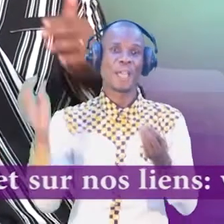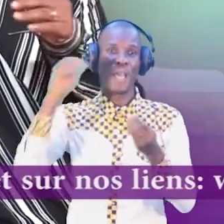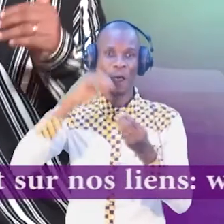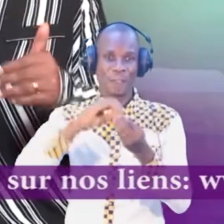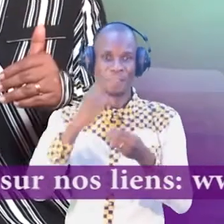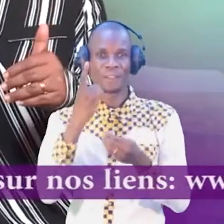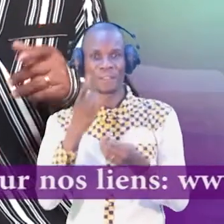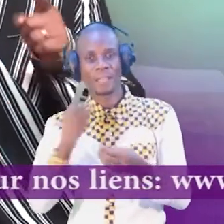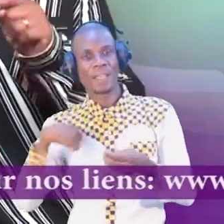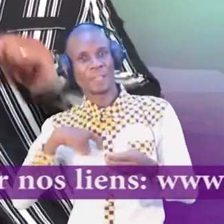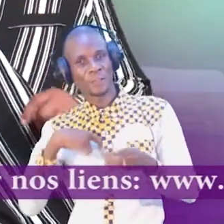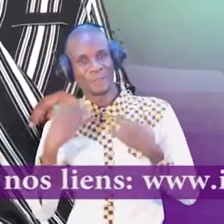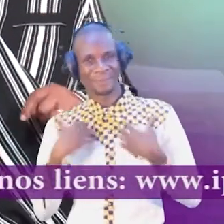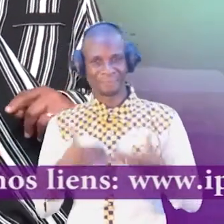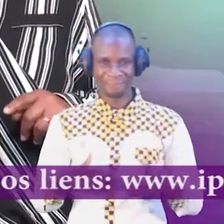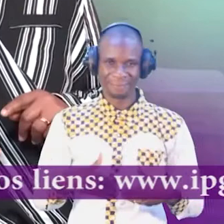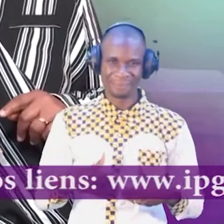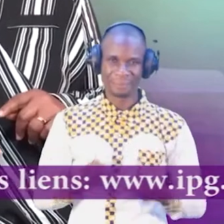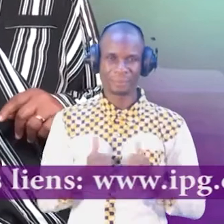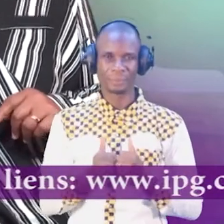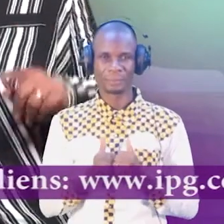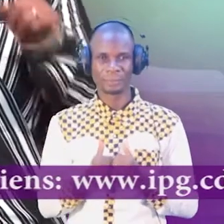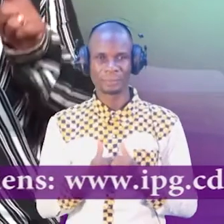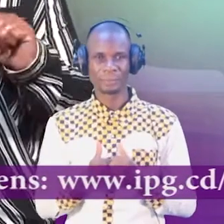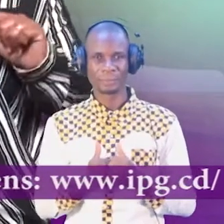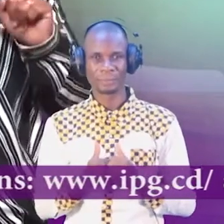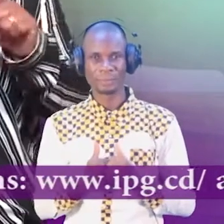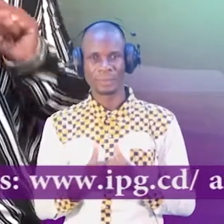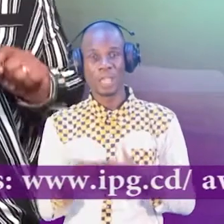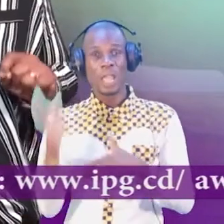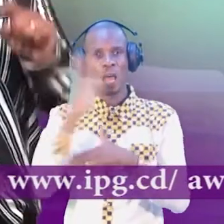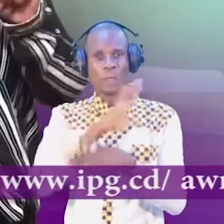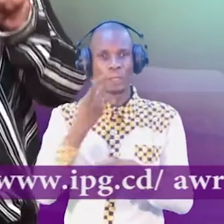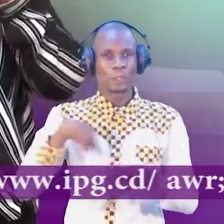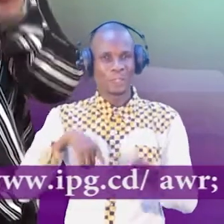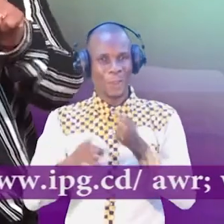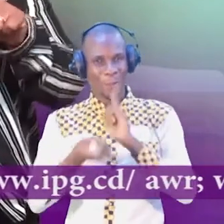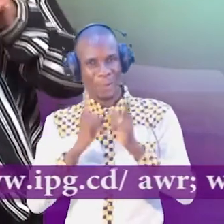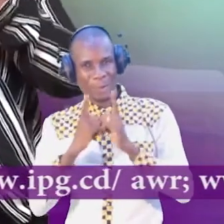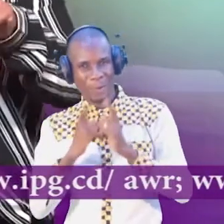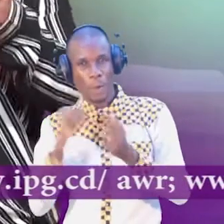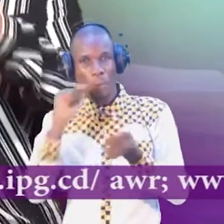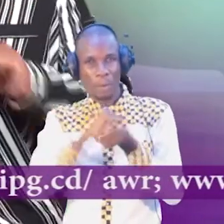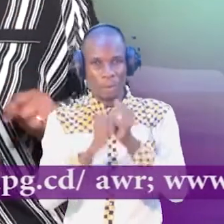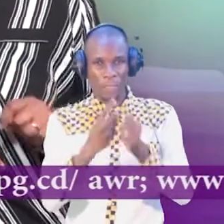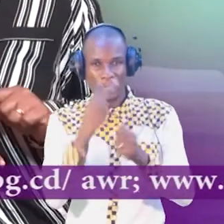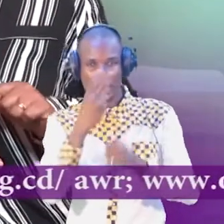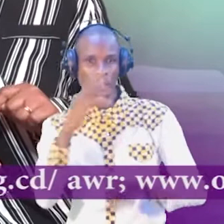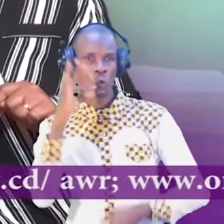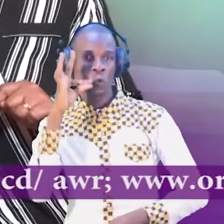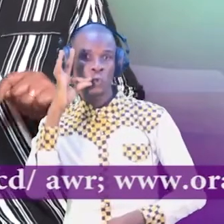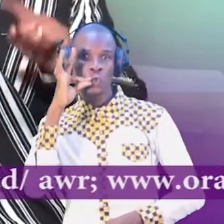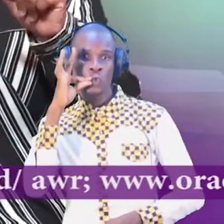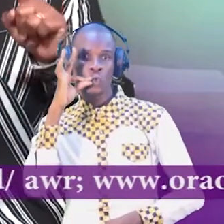bakoto na bakoto ya bato bazali komela likaya bazali koumela na kati ya bamboka ezali na bobola mpe ya se